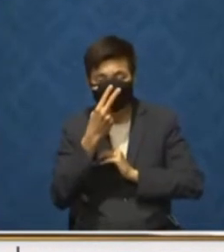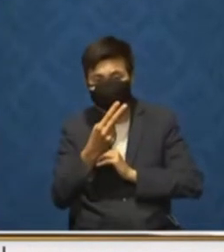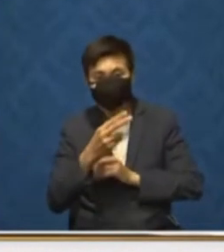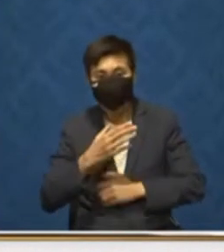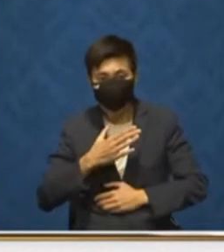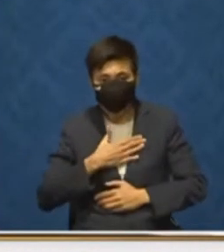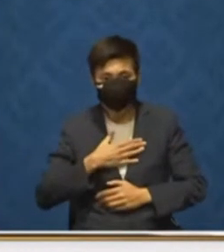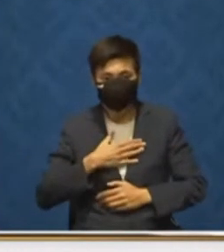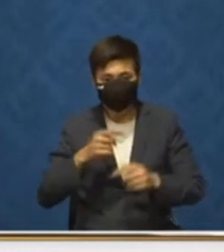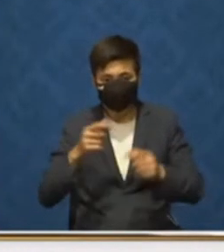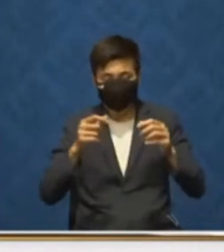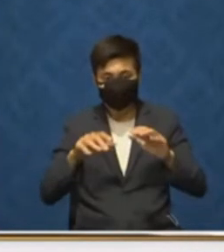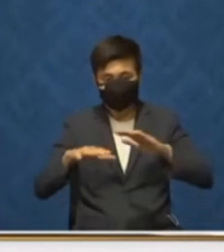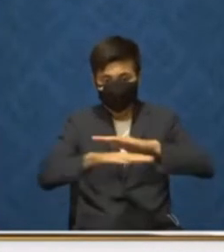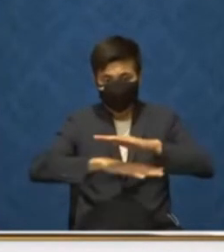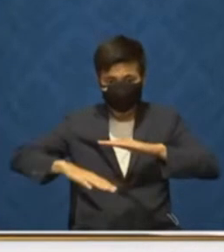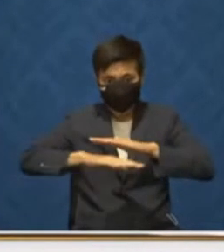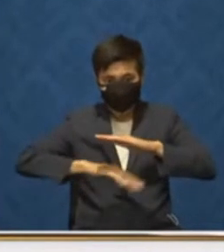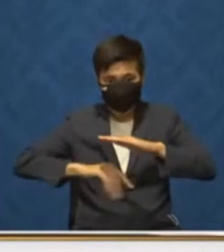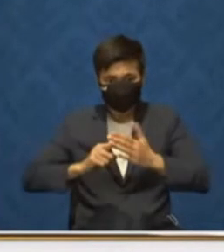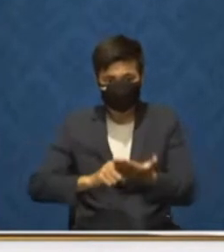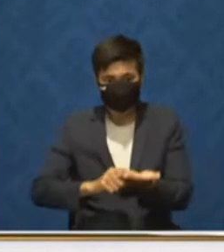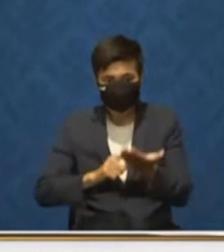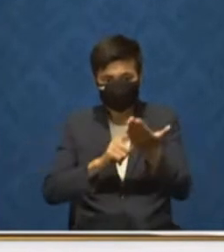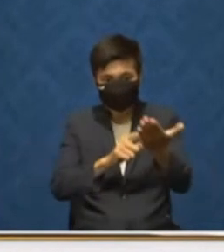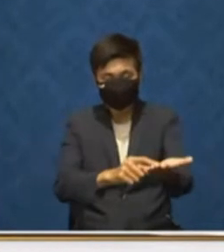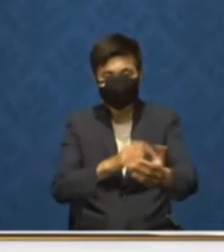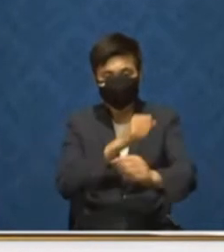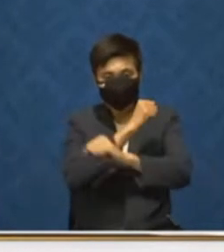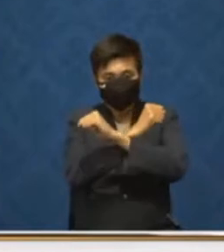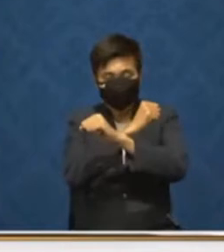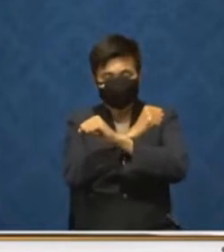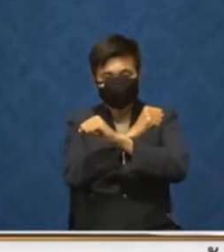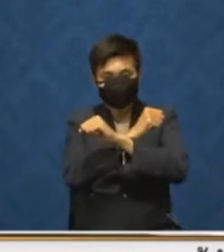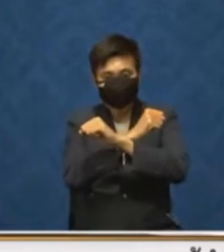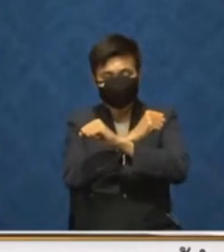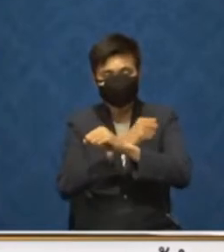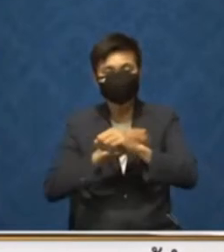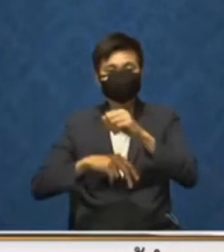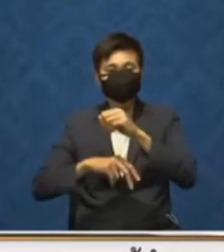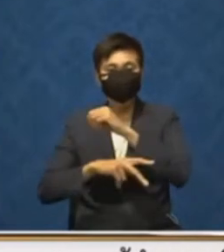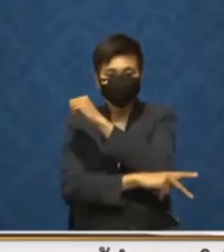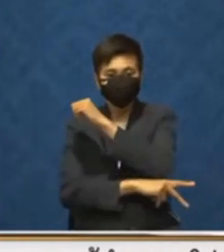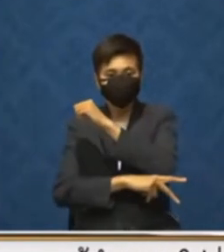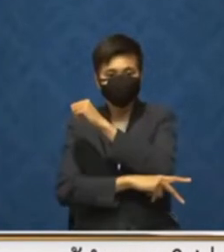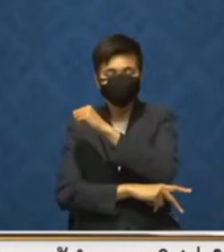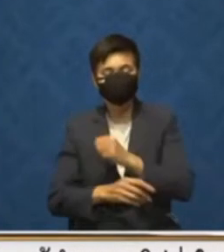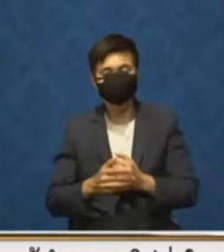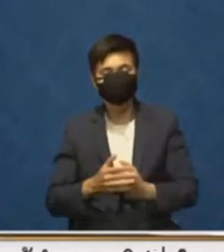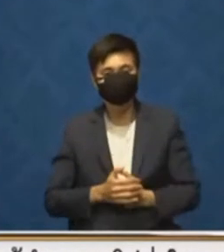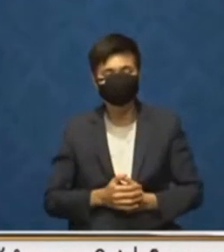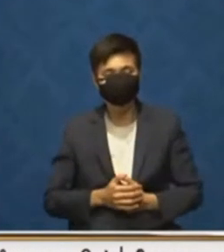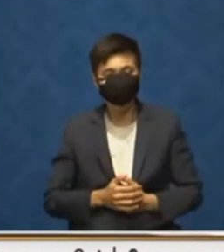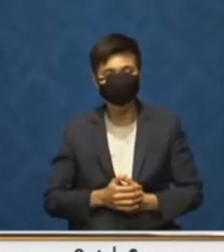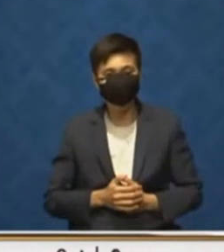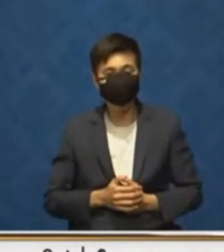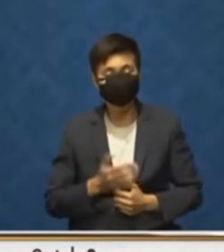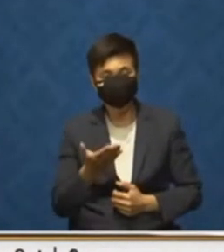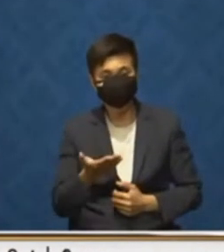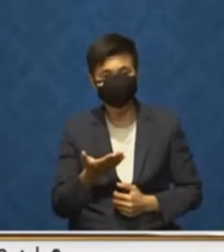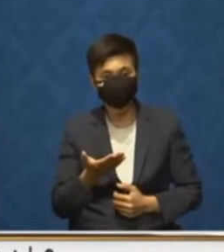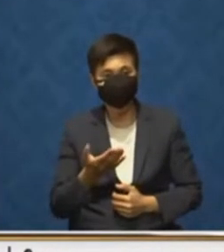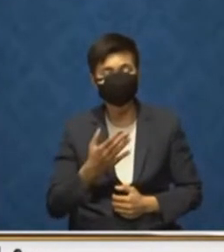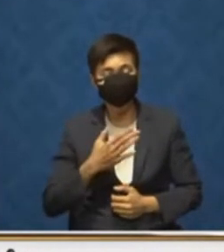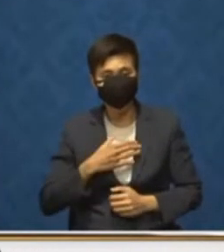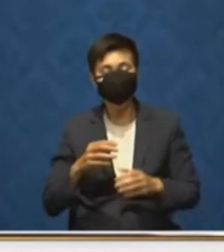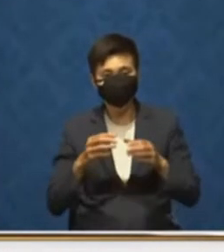ยื่นหลักฐานที่คณะกรรมการป้องกันและปราบปรามการทุจริตประพฤติมิชอบและประธานสร้างนะครับผมแนะนำประธาน